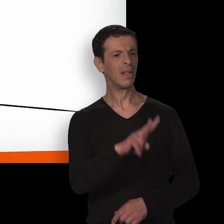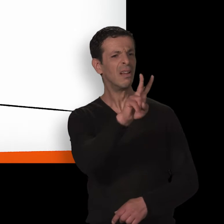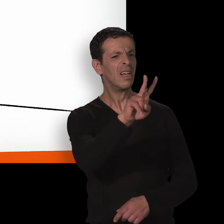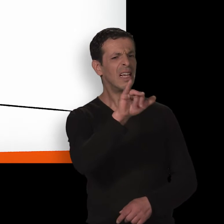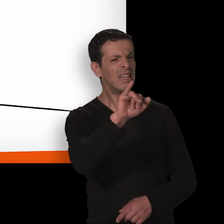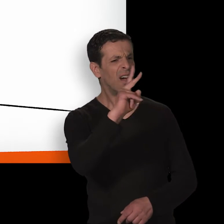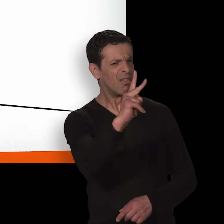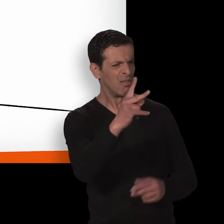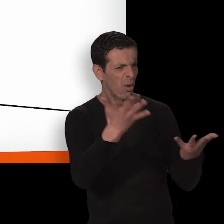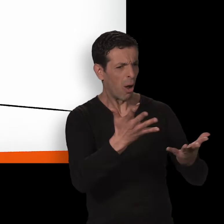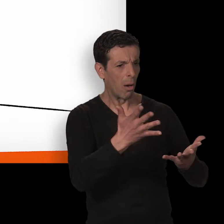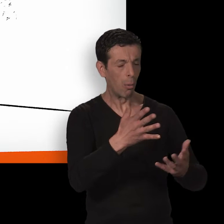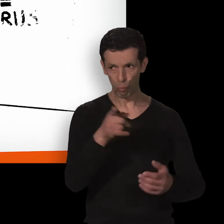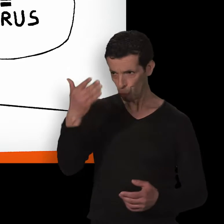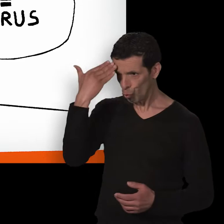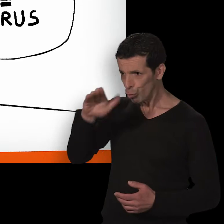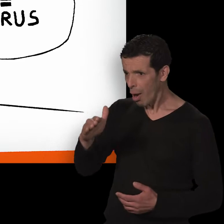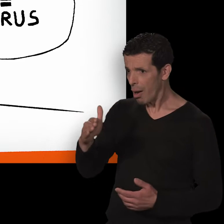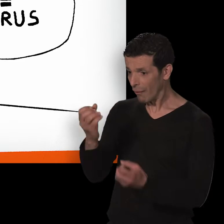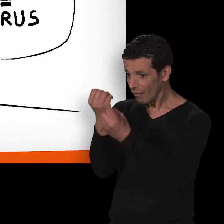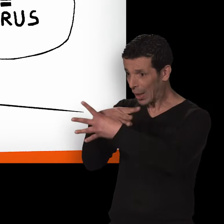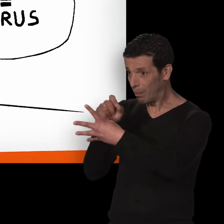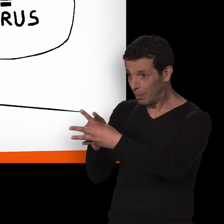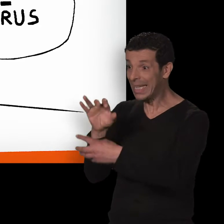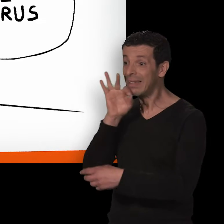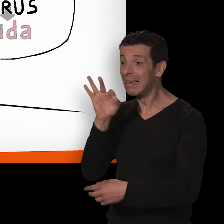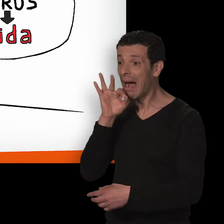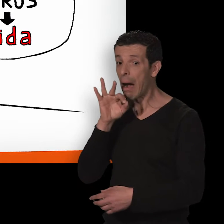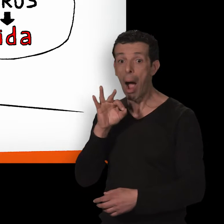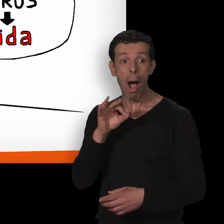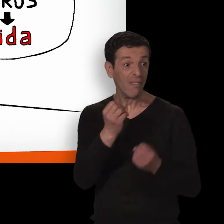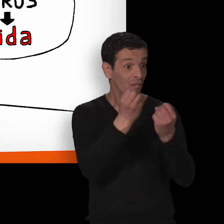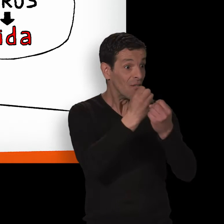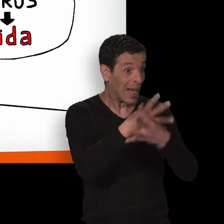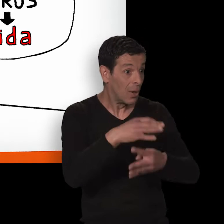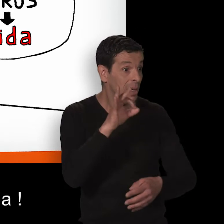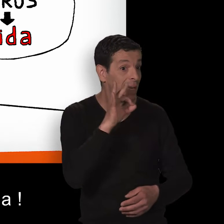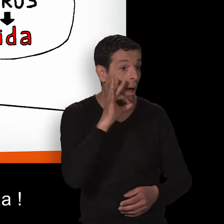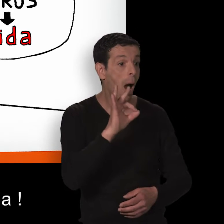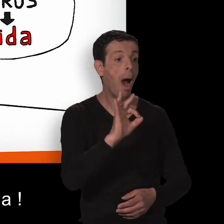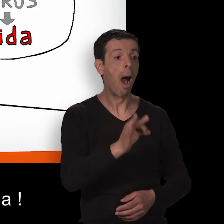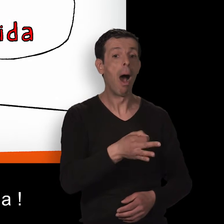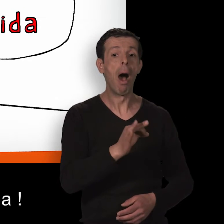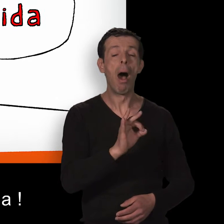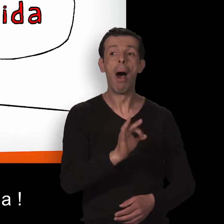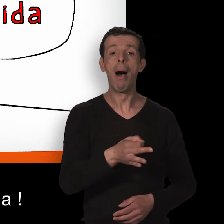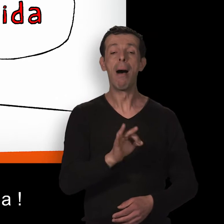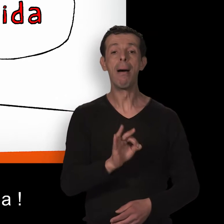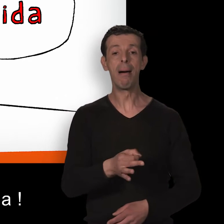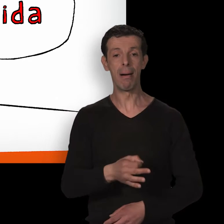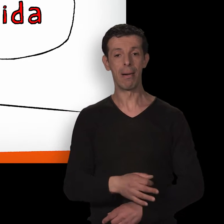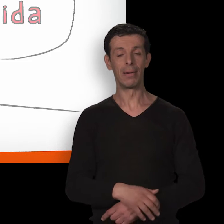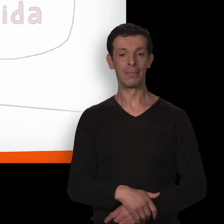C'est quoi en fait le VIH? C'est un virus. Tu sais, le virus qui peut donner le sida. Ah oui, le VIH, c'est le virus du